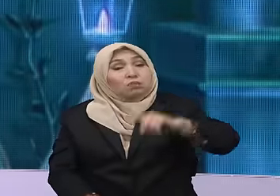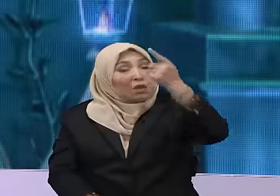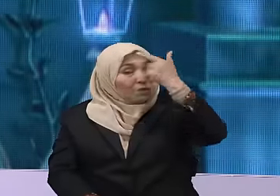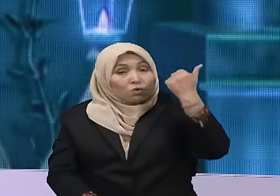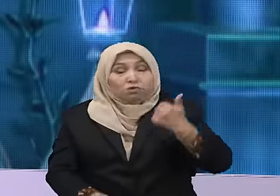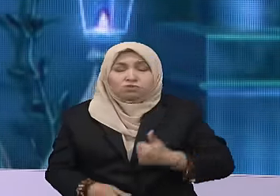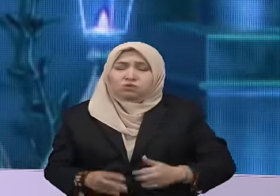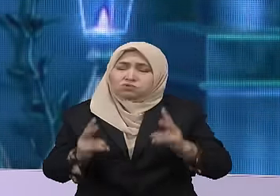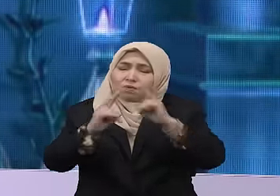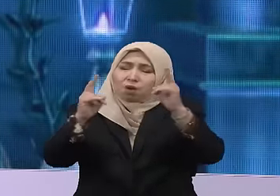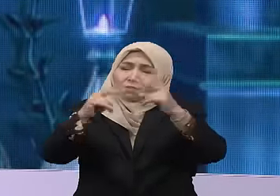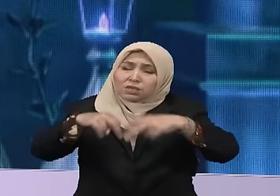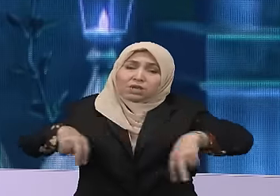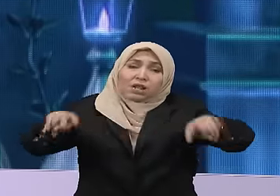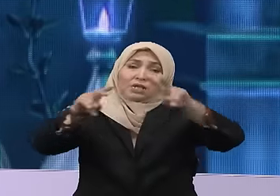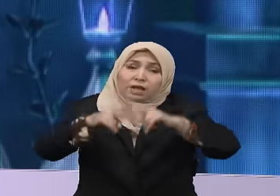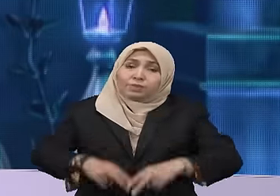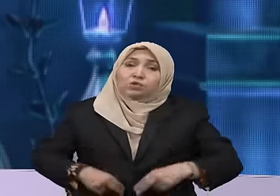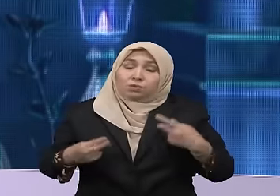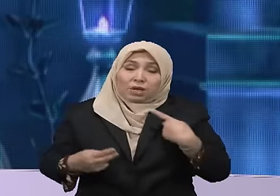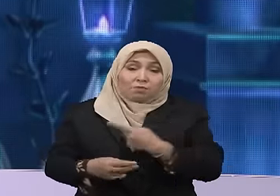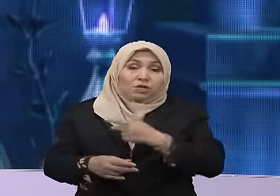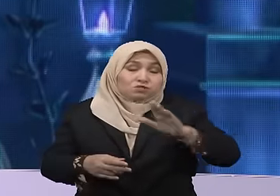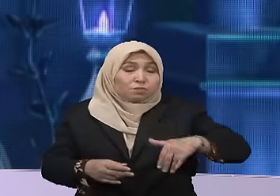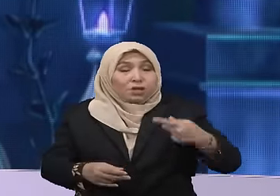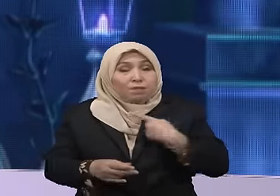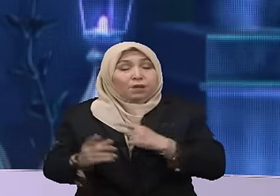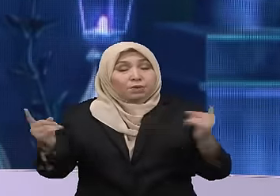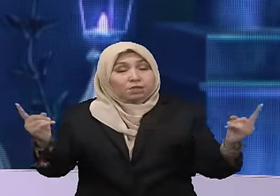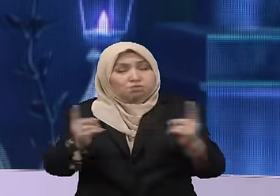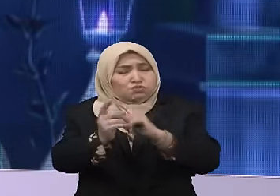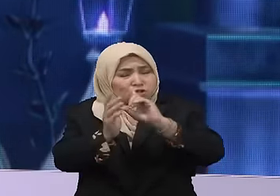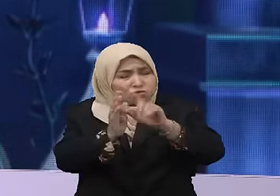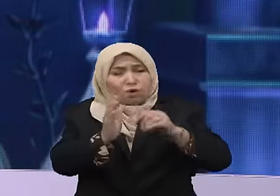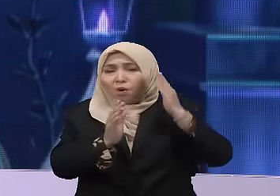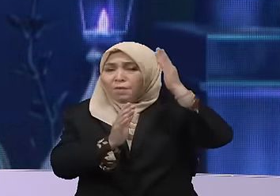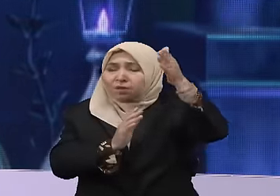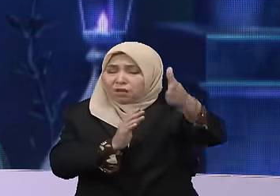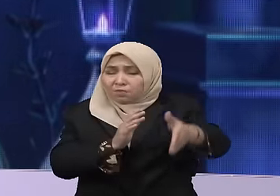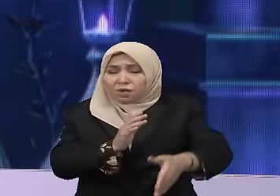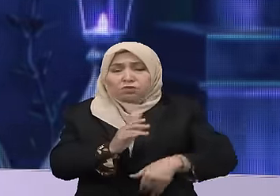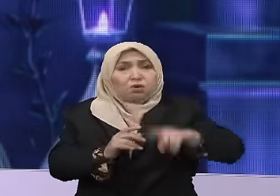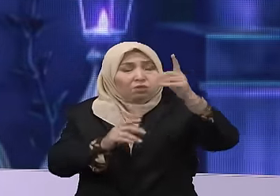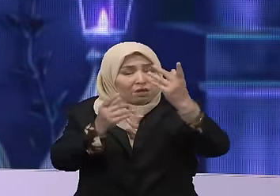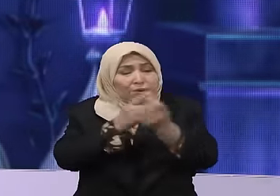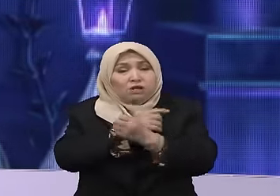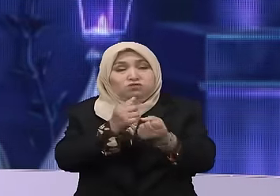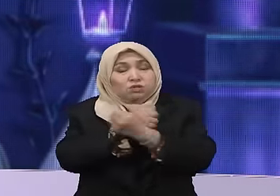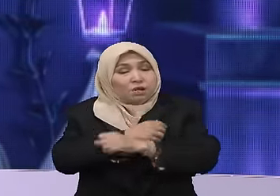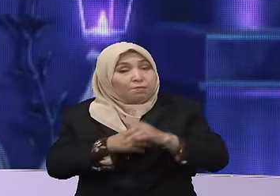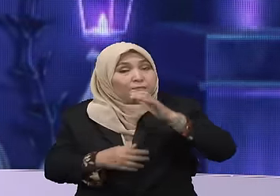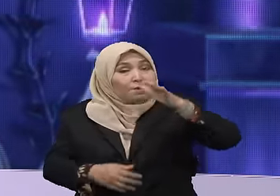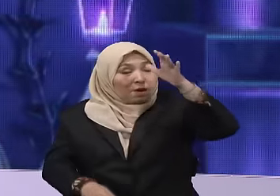amat berharga dalam kehidupan kami sebelum kami bertemu-Mu satu saat nanti ya Arhamar Rahimin. Ibu ayah kami